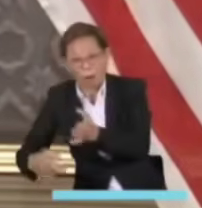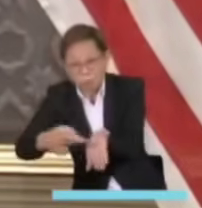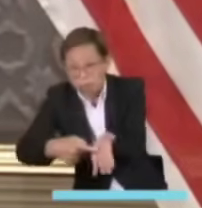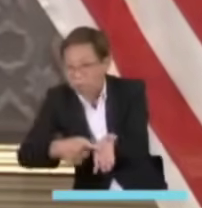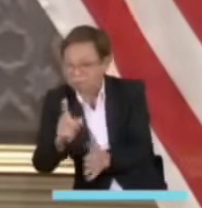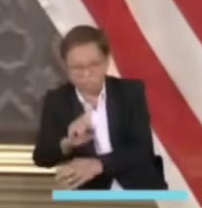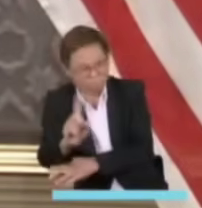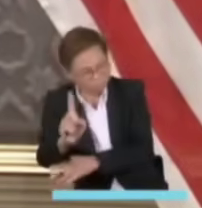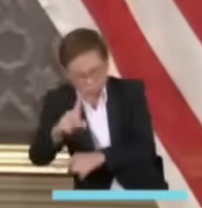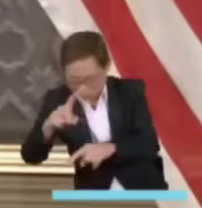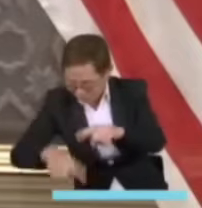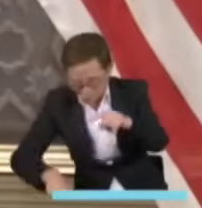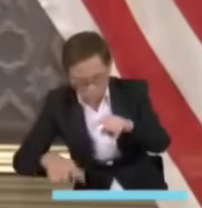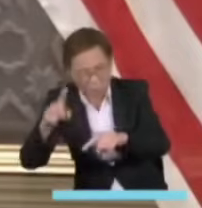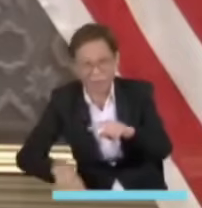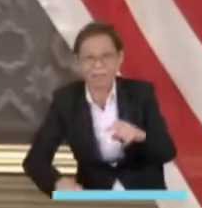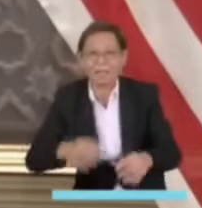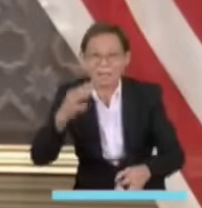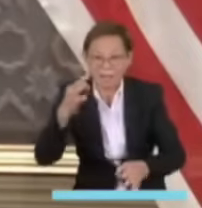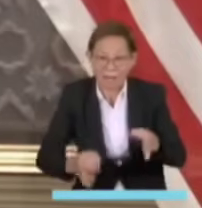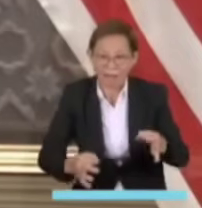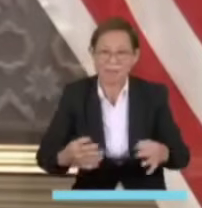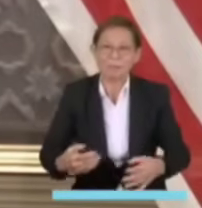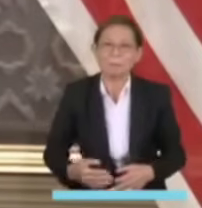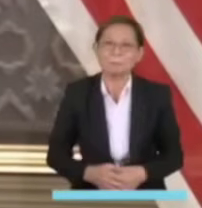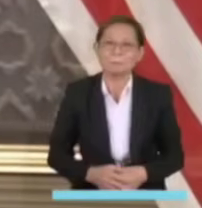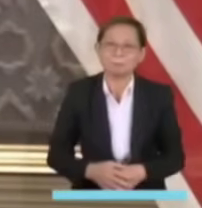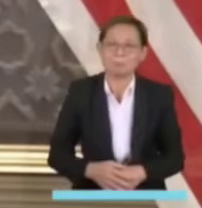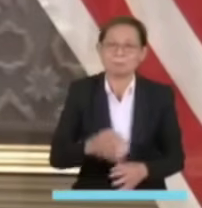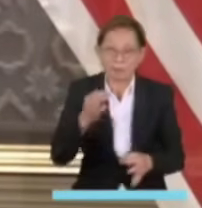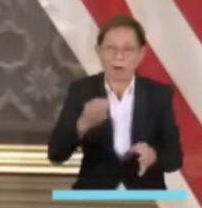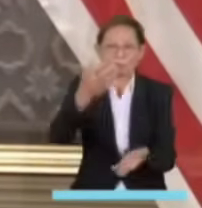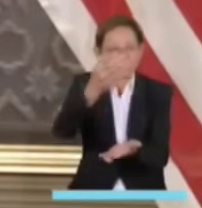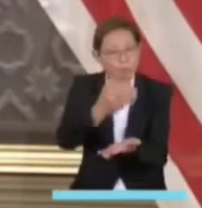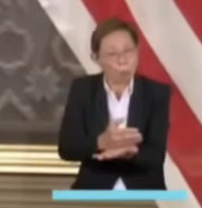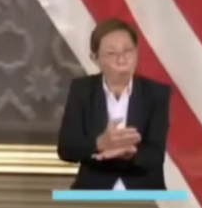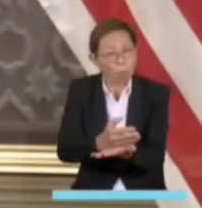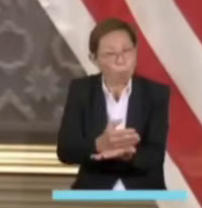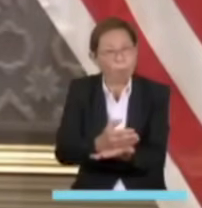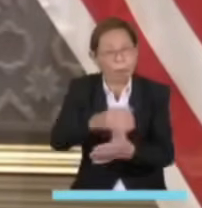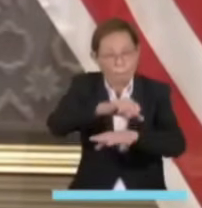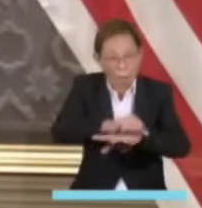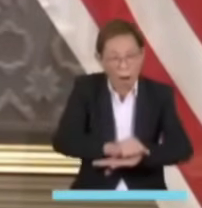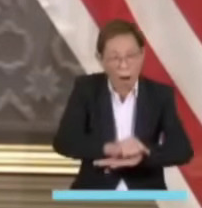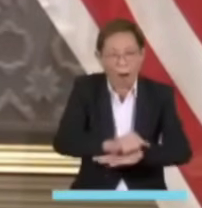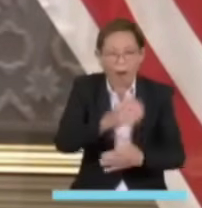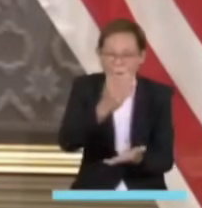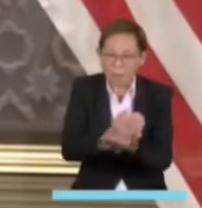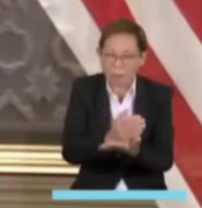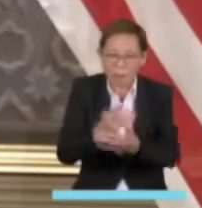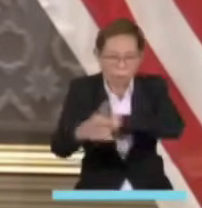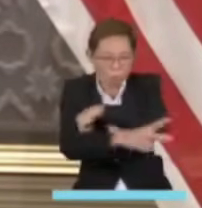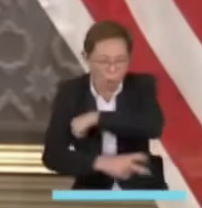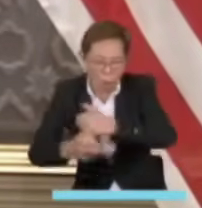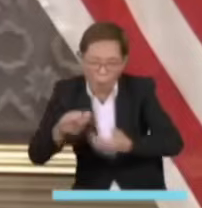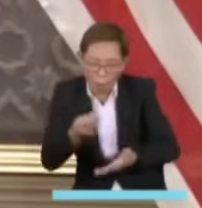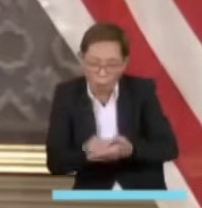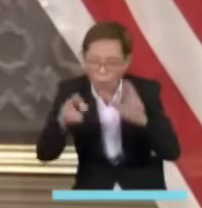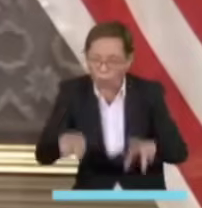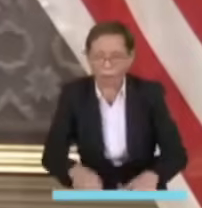kalau ada dasar yang jelas, komitmen yang jelas, hentikan amalan menyakau orang